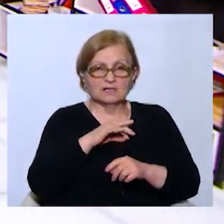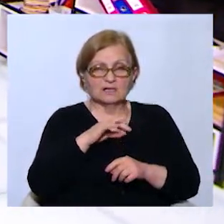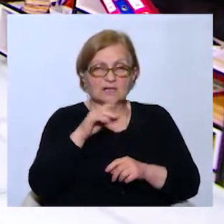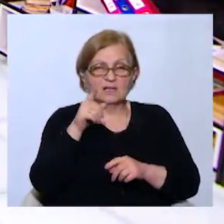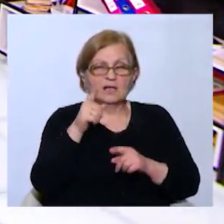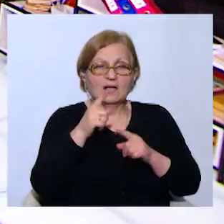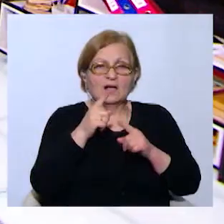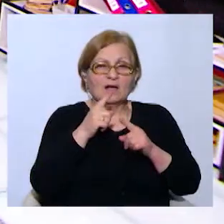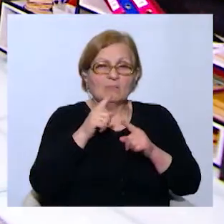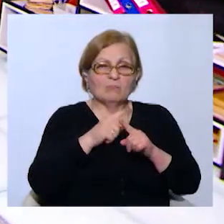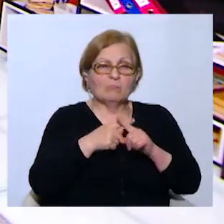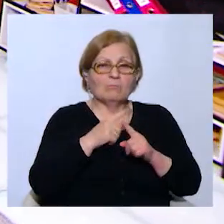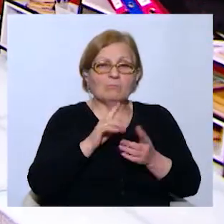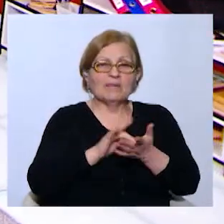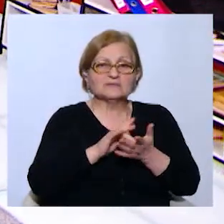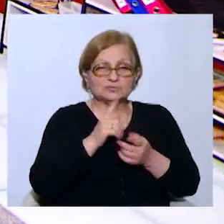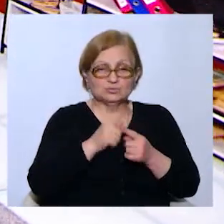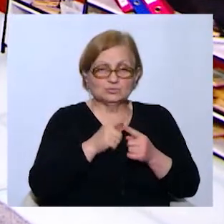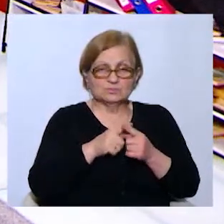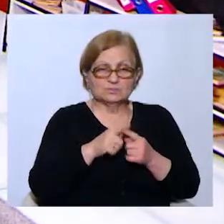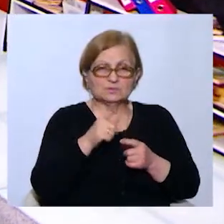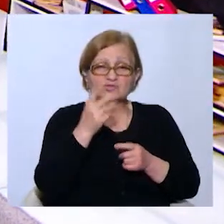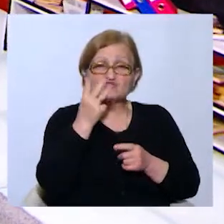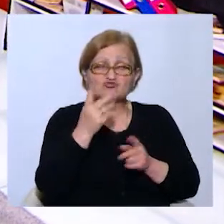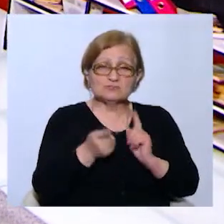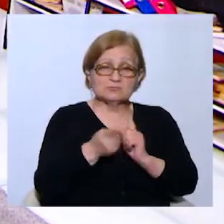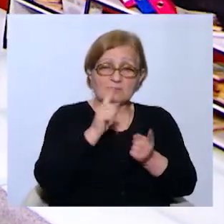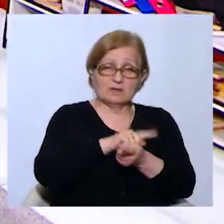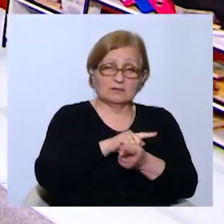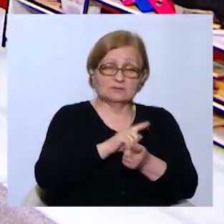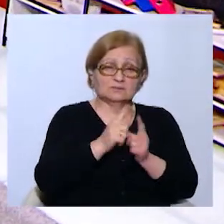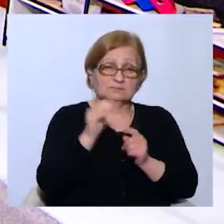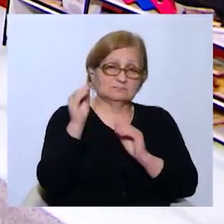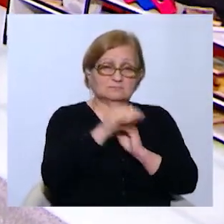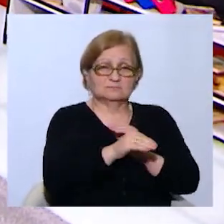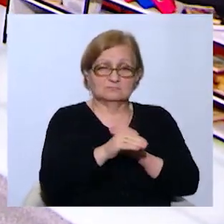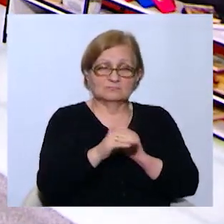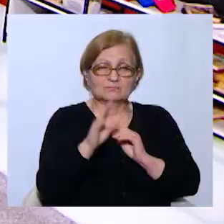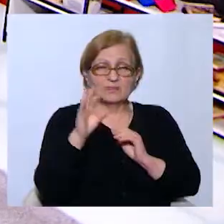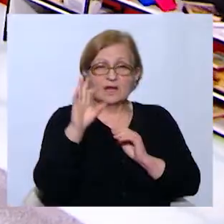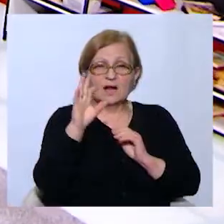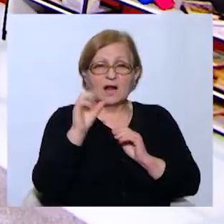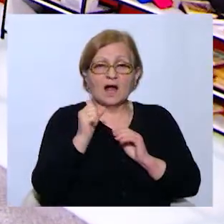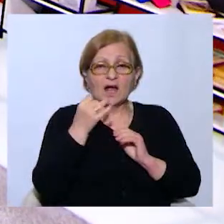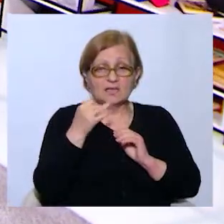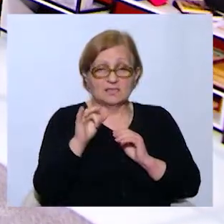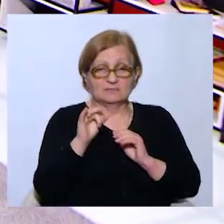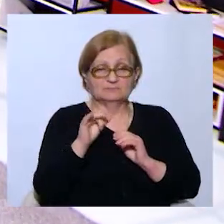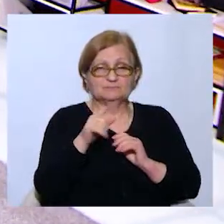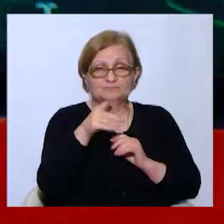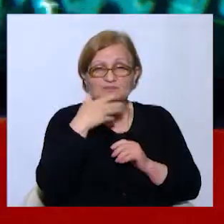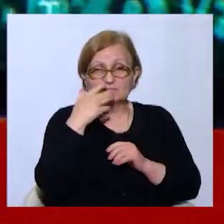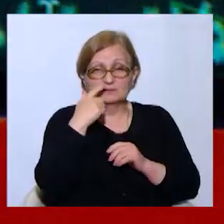ბგერა ქაი, რომელიც ესე გამოიყენება და შილს მაგივრად თარგმნის როს გამოიყენეს ბგერა ქაი, რომელიც ქ ესე